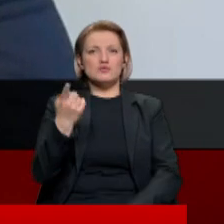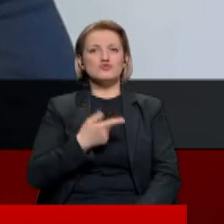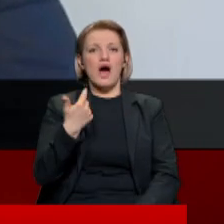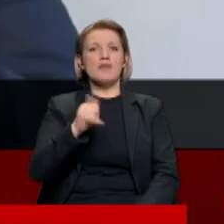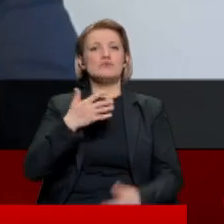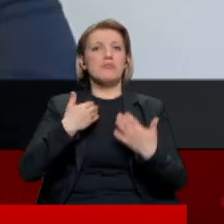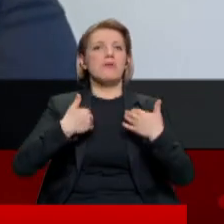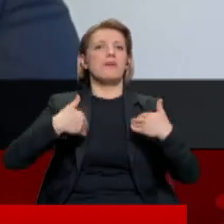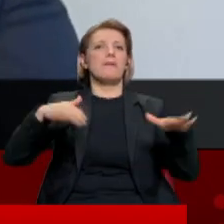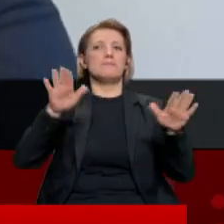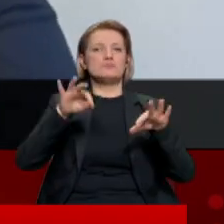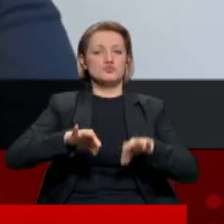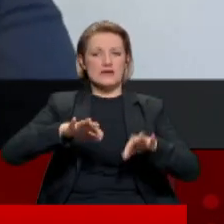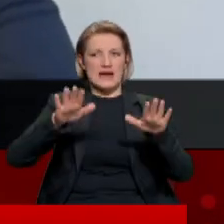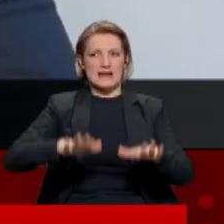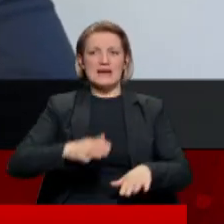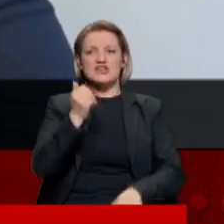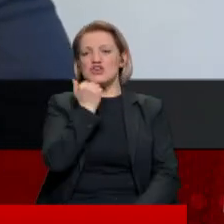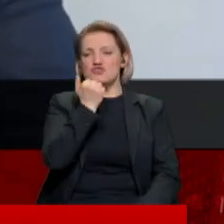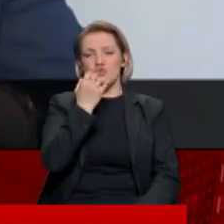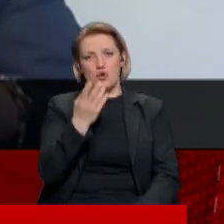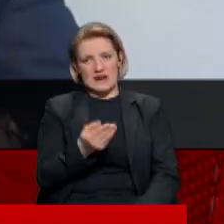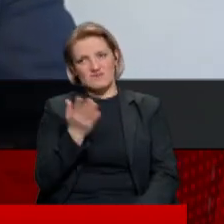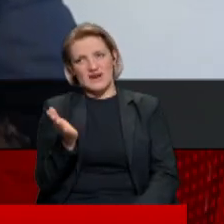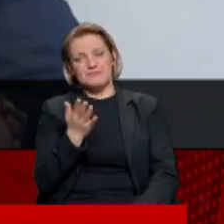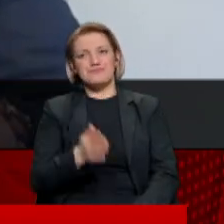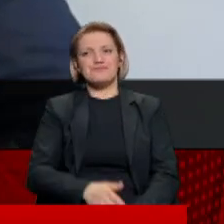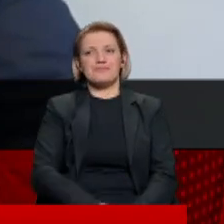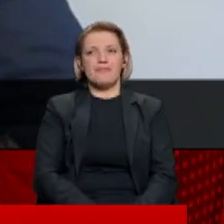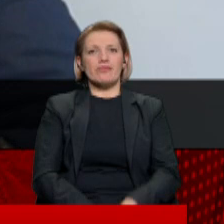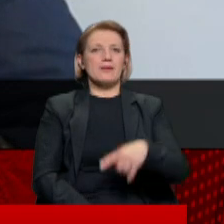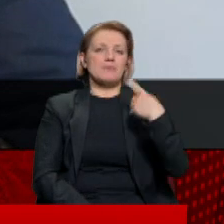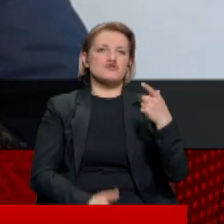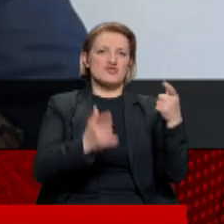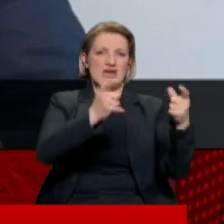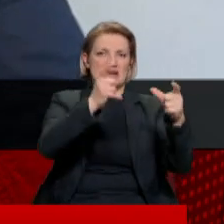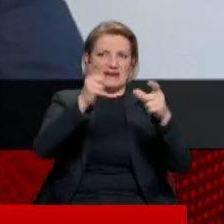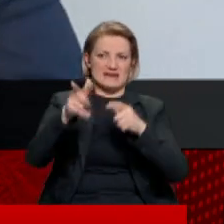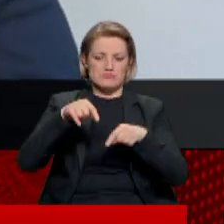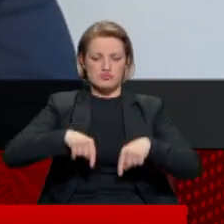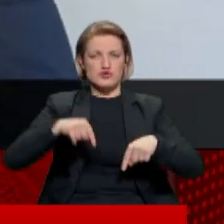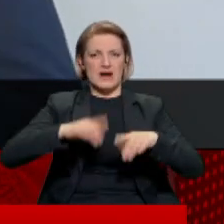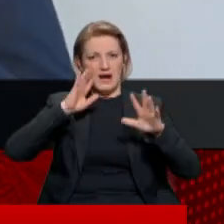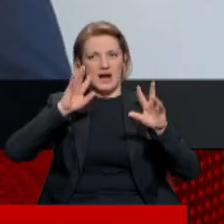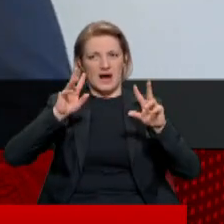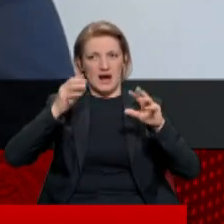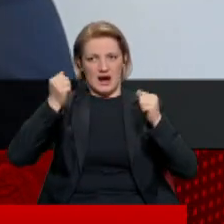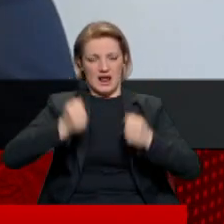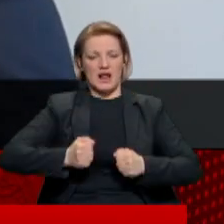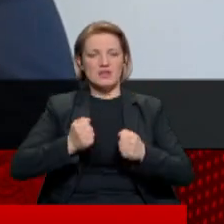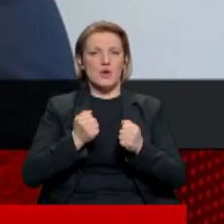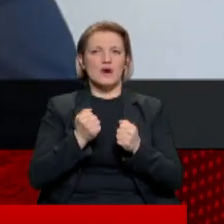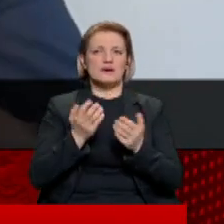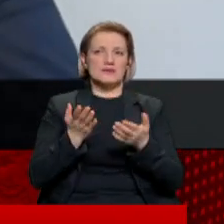etti. Burada kalanlar yani geçici olarak veya şey yaptı başka şehirlerde. Burada kalanlar